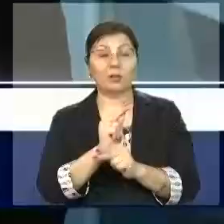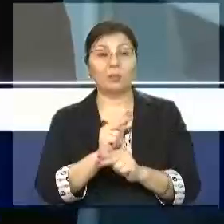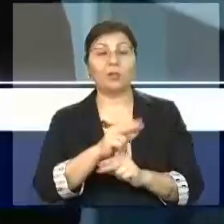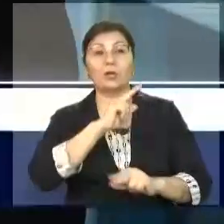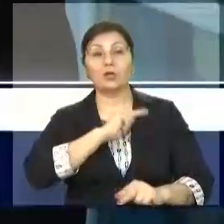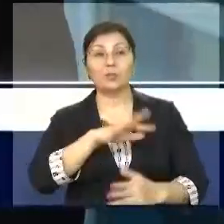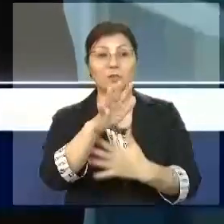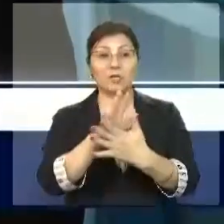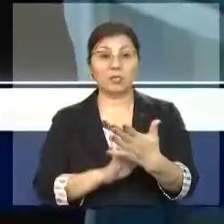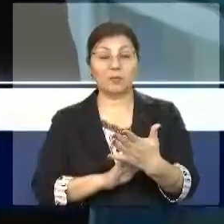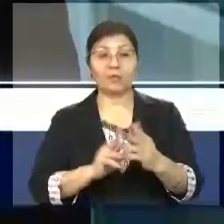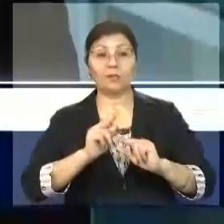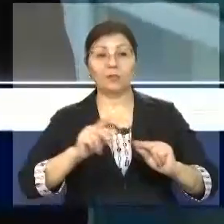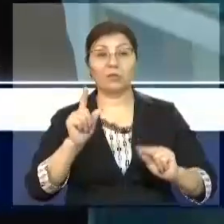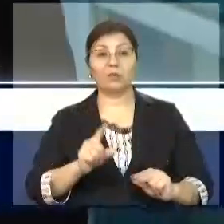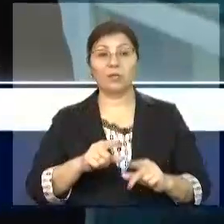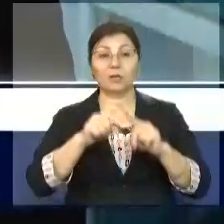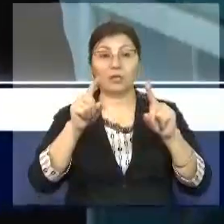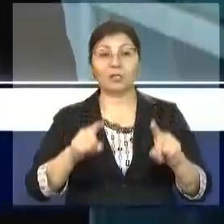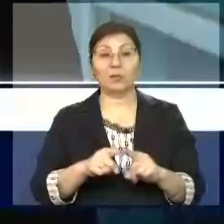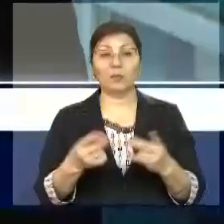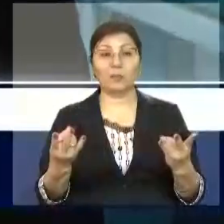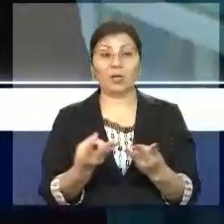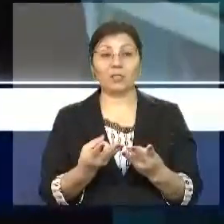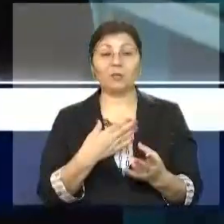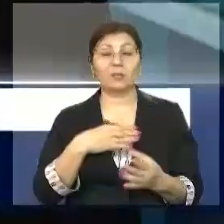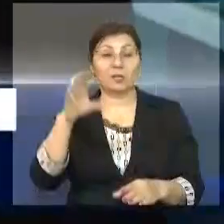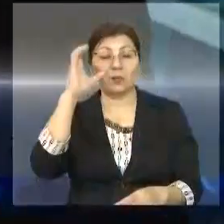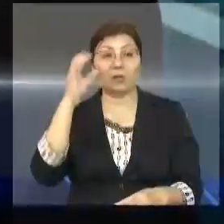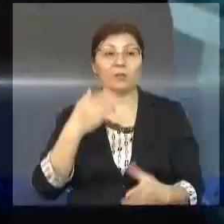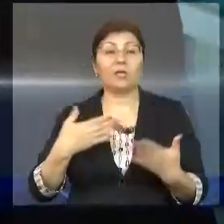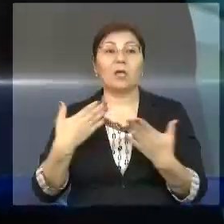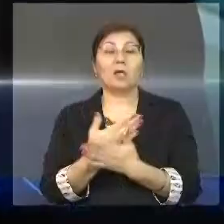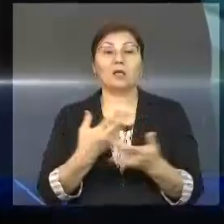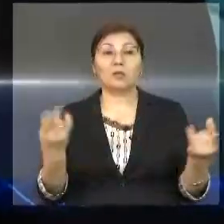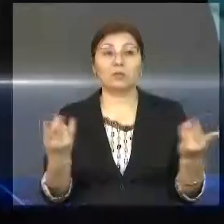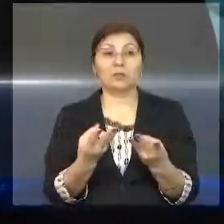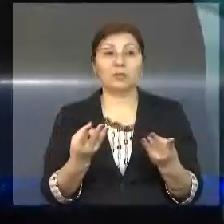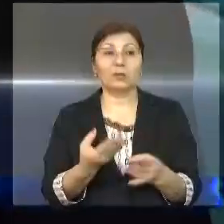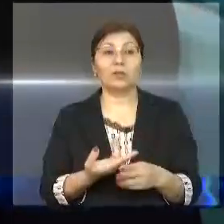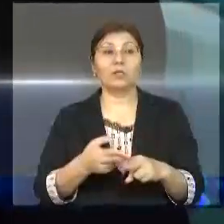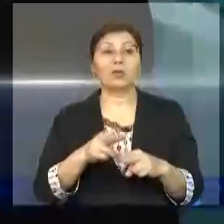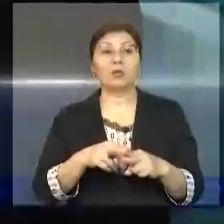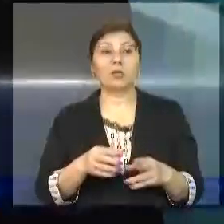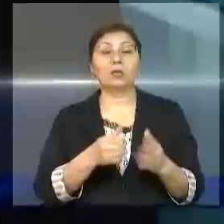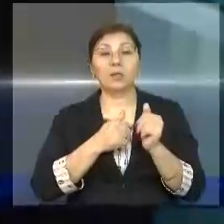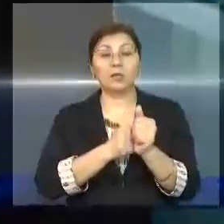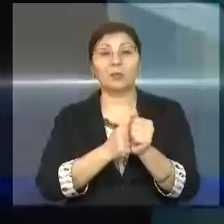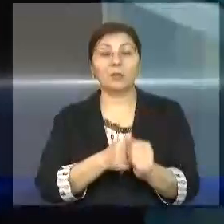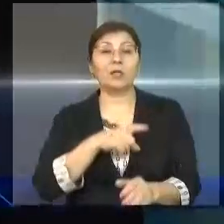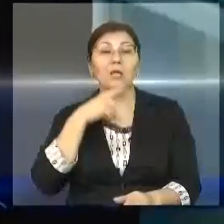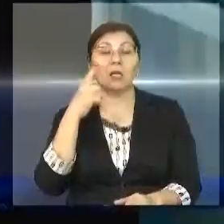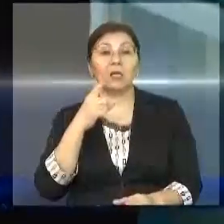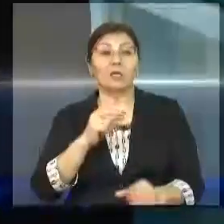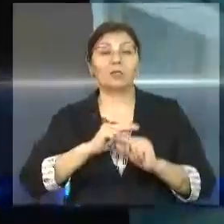жұмысымды жалғастыра беремін. Ұстаздар үшін диплом әрине қажет. Бірақ біздің біліміміз әрдайым жаңашылдықты талап етеді. Сондықтан соңымыздан еріп келе жатқан жас